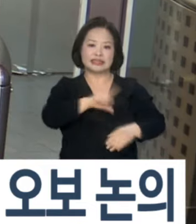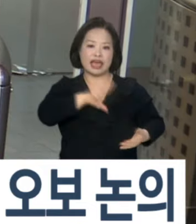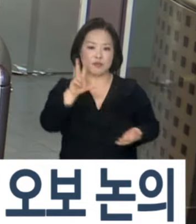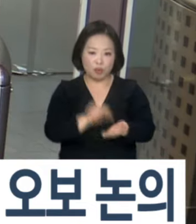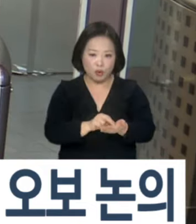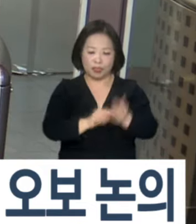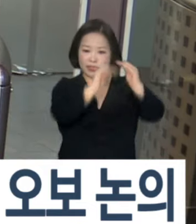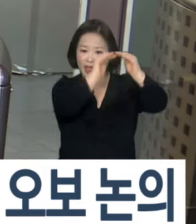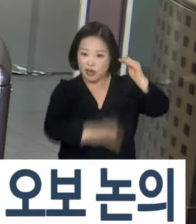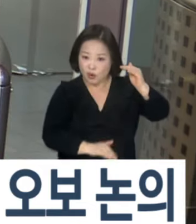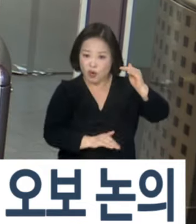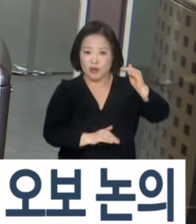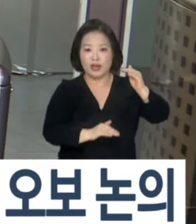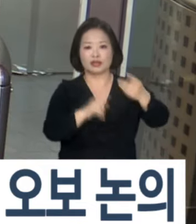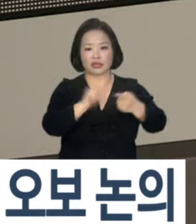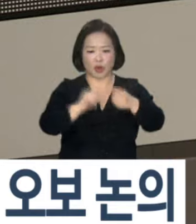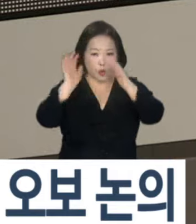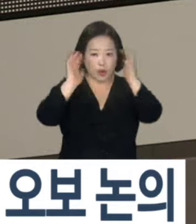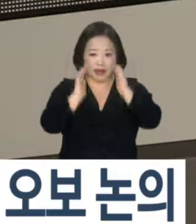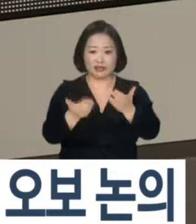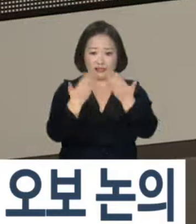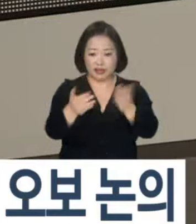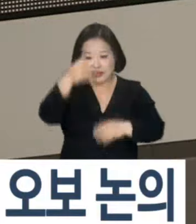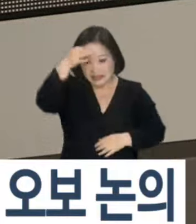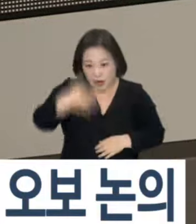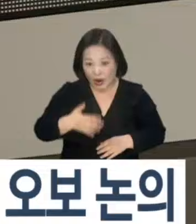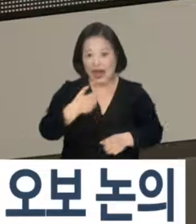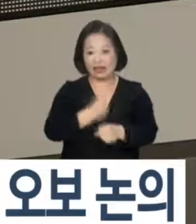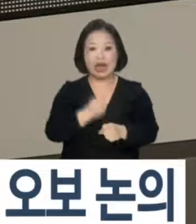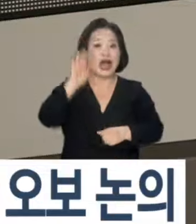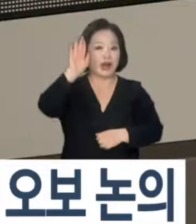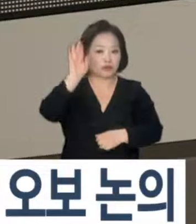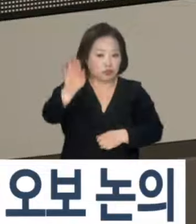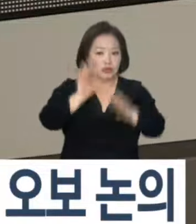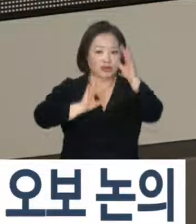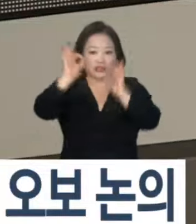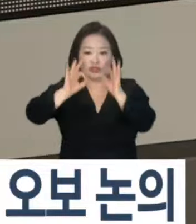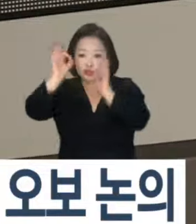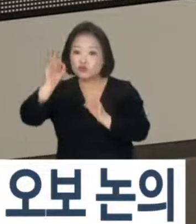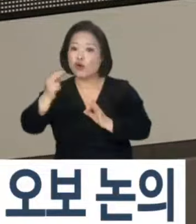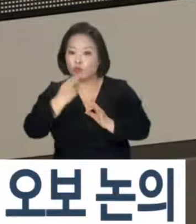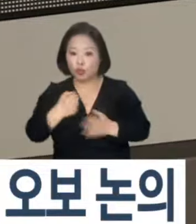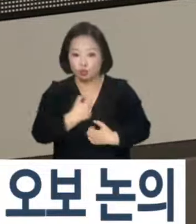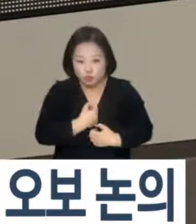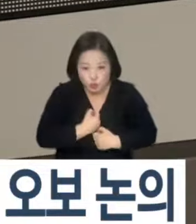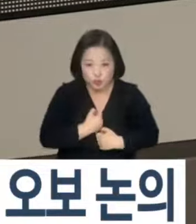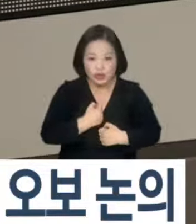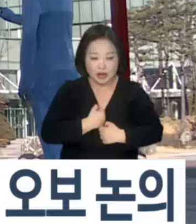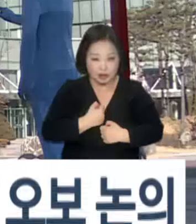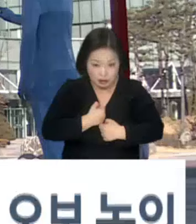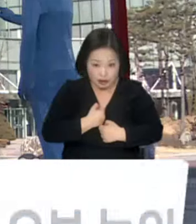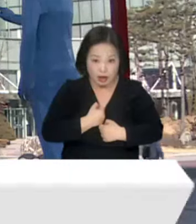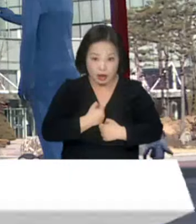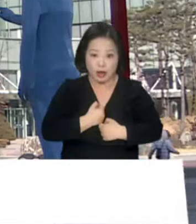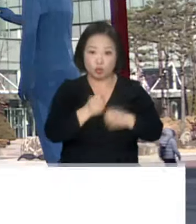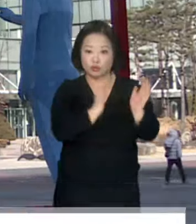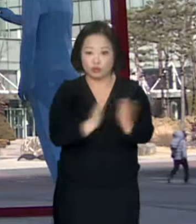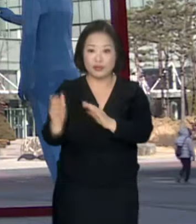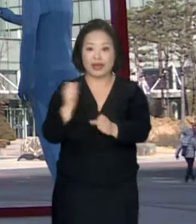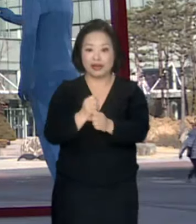내용이 노출됐다 혼란을 드린 점 사과드린다 향후 이런 착오가 없도록 더욱 주의하고 제발 방지 대책도